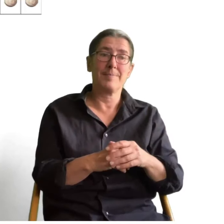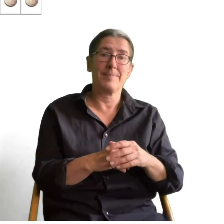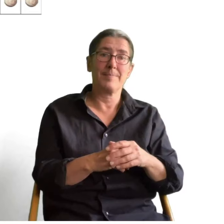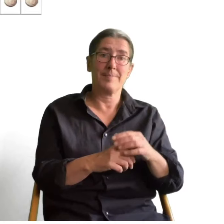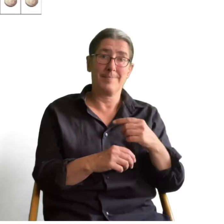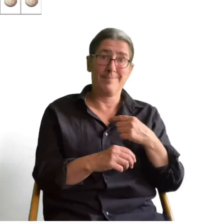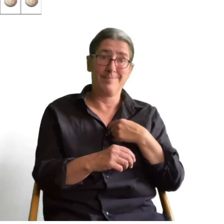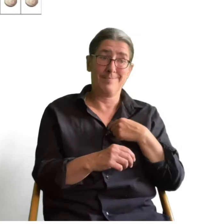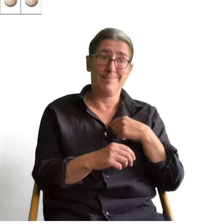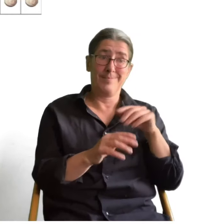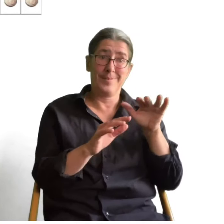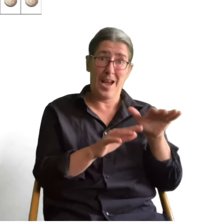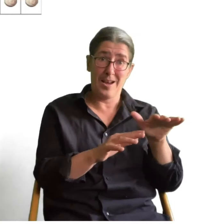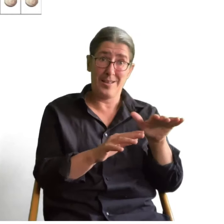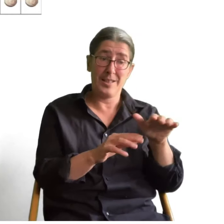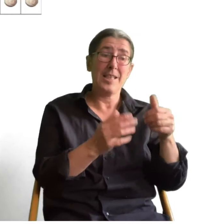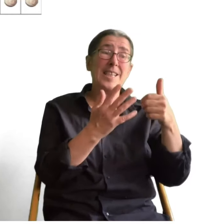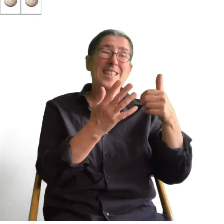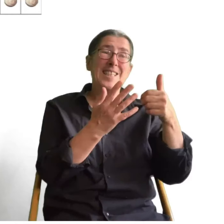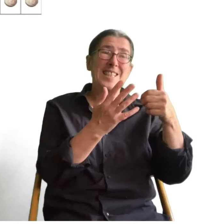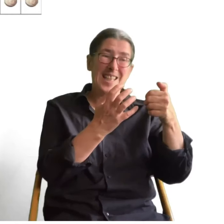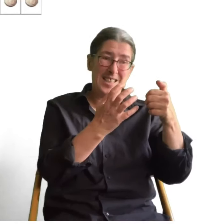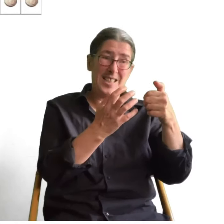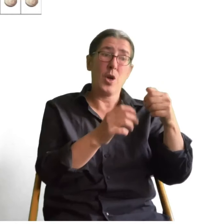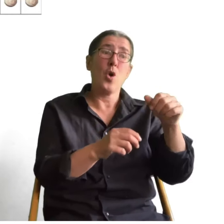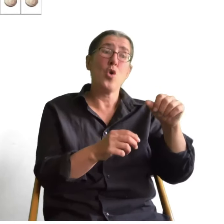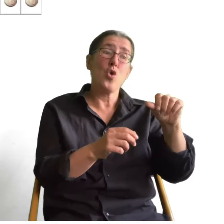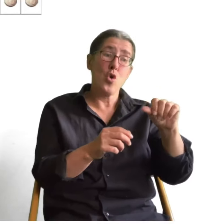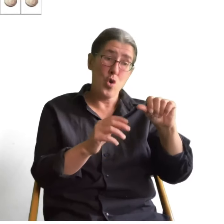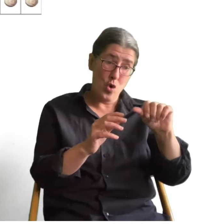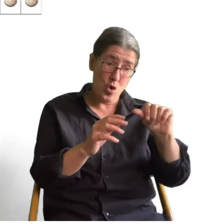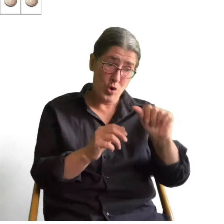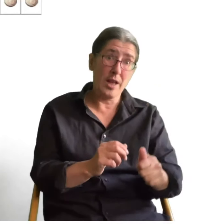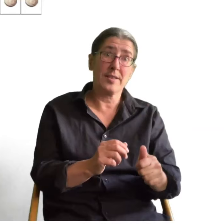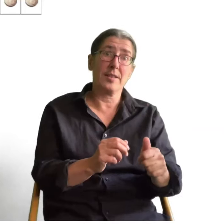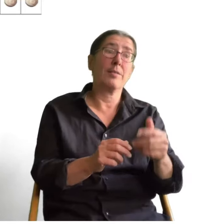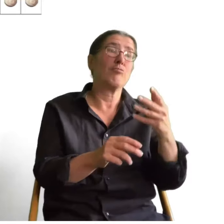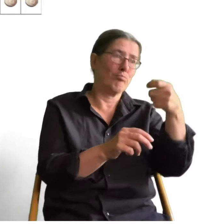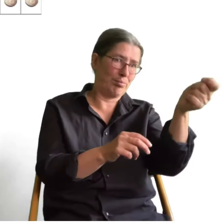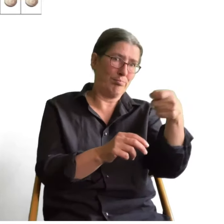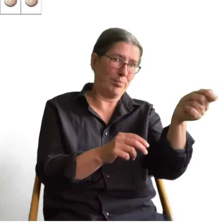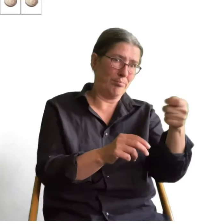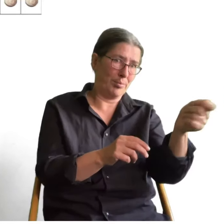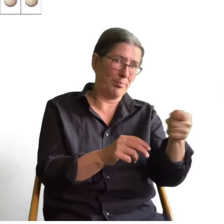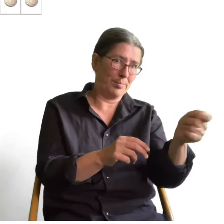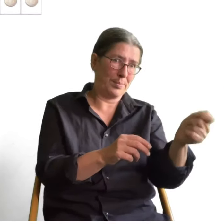Okay, dann habe ich praktisch 60 Hundertstel markiert.